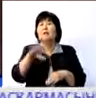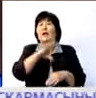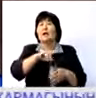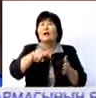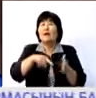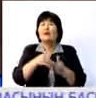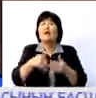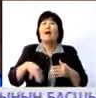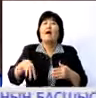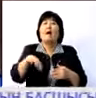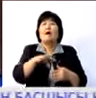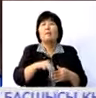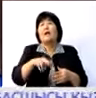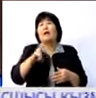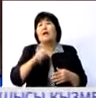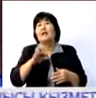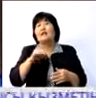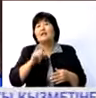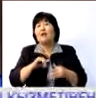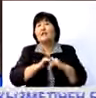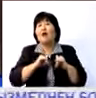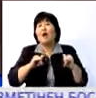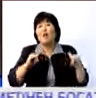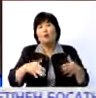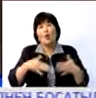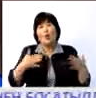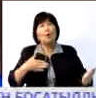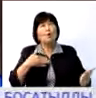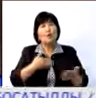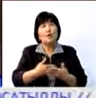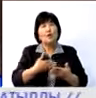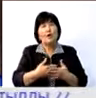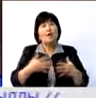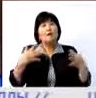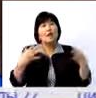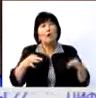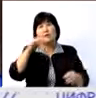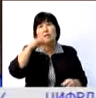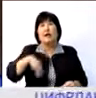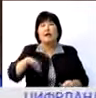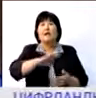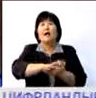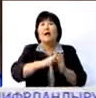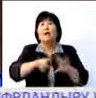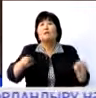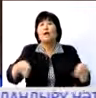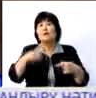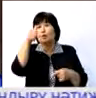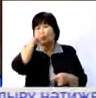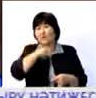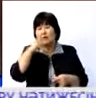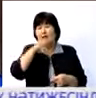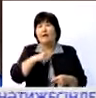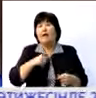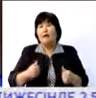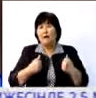қаламыздың және аймағымыздың логистика саласының дамуына үлкен үлес қосып, тәуелсіз Қазақстанның қалыптасу жылдарында аянбай еңбек